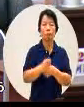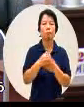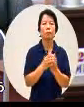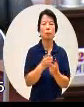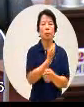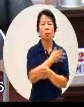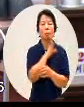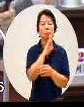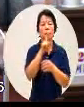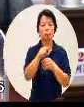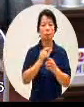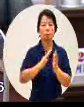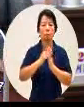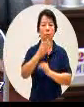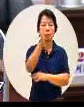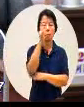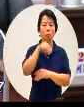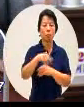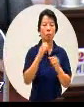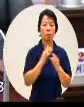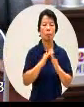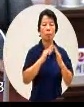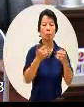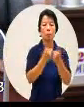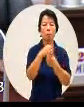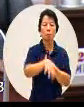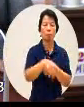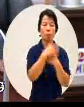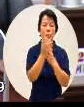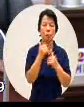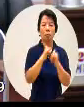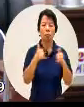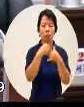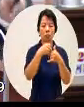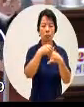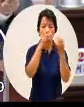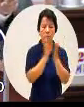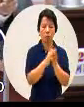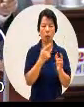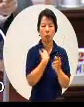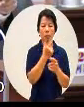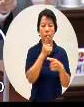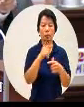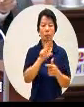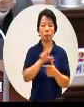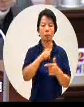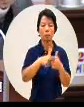不管是市政府或市議會我們都是在民主政治扮演不同角色所以